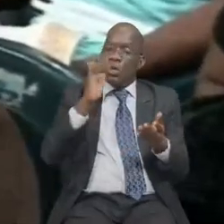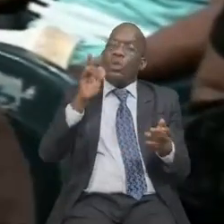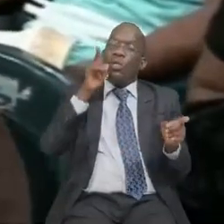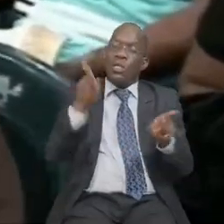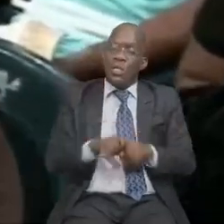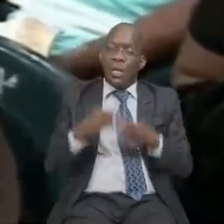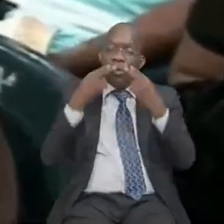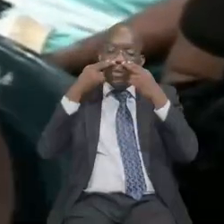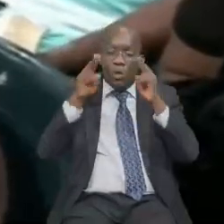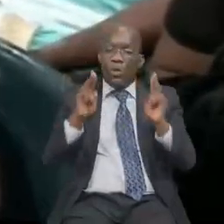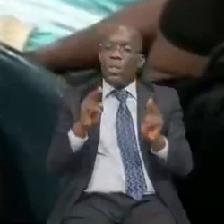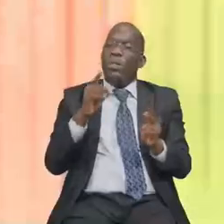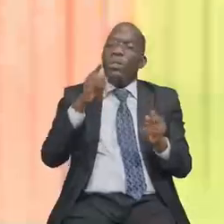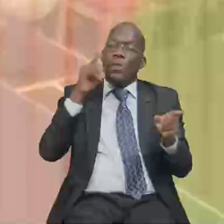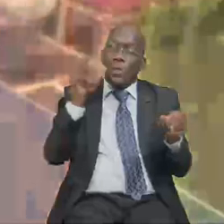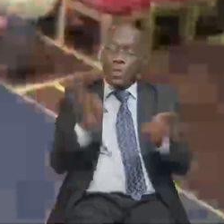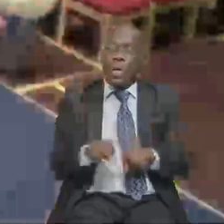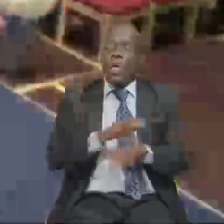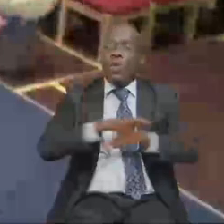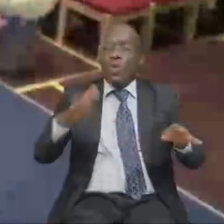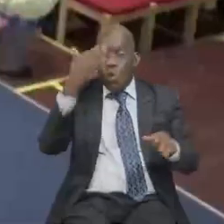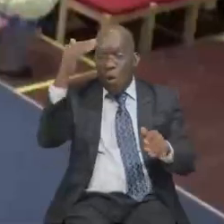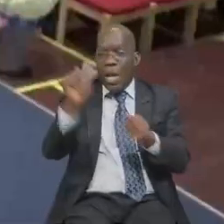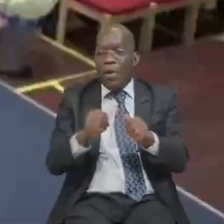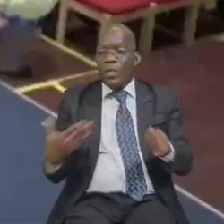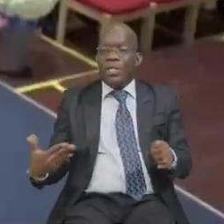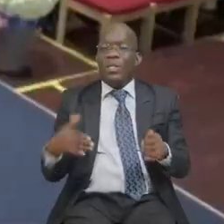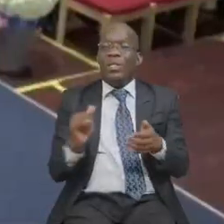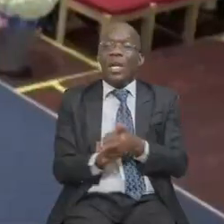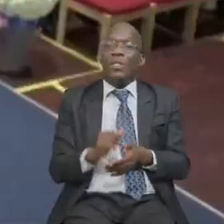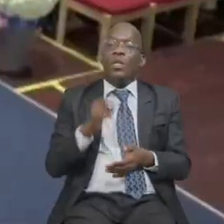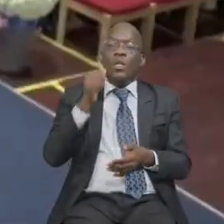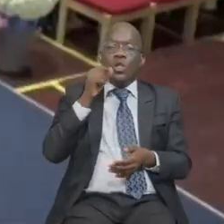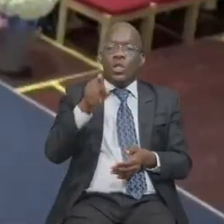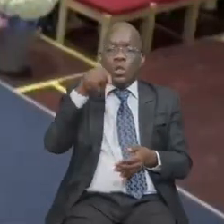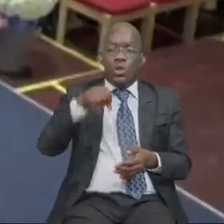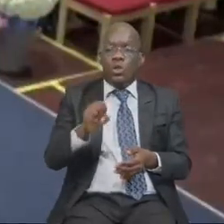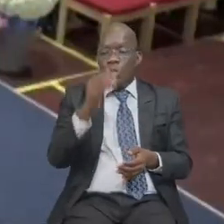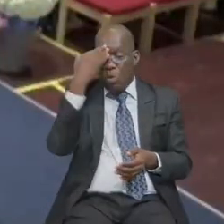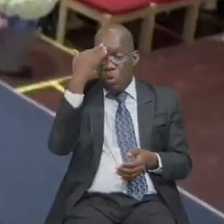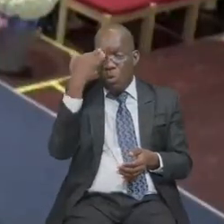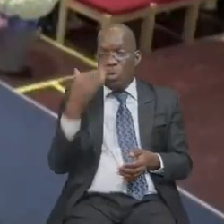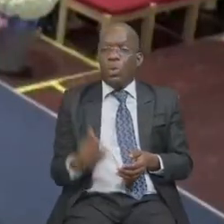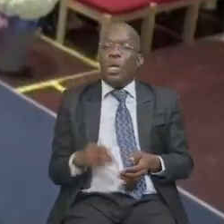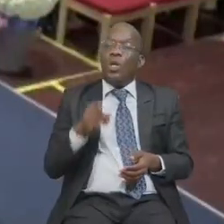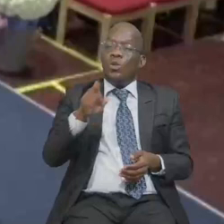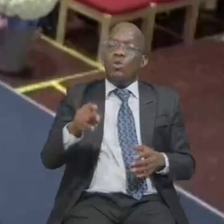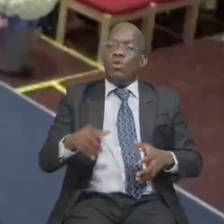ce qu'elle doit connaître. Et tu la provoques à la colère. Tu la